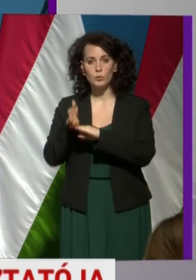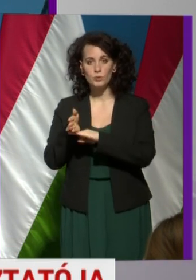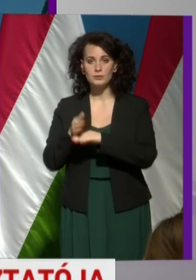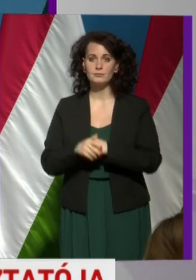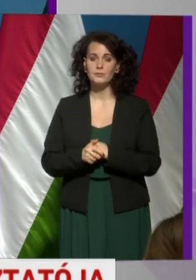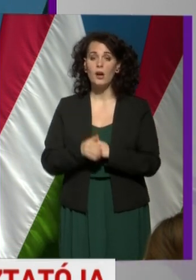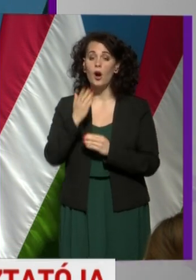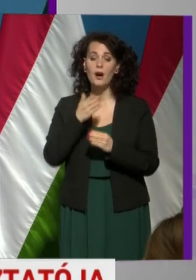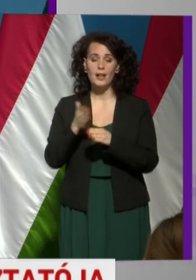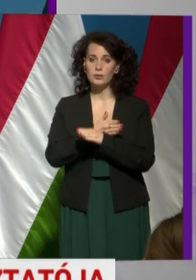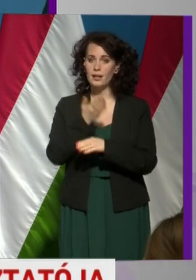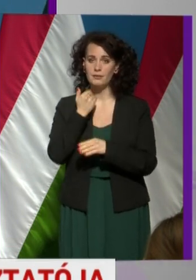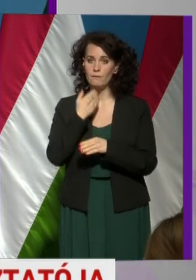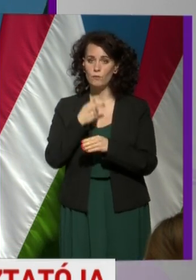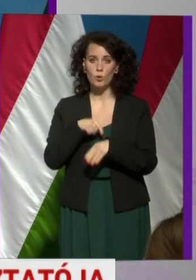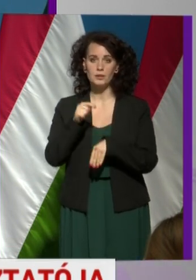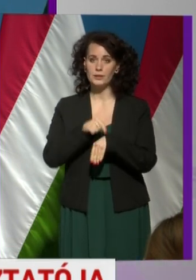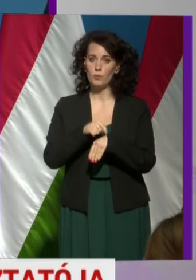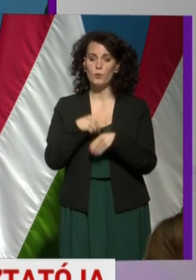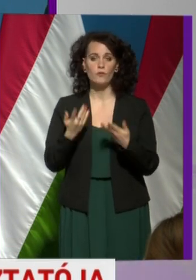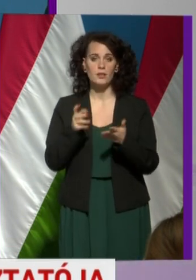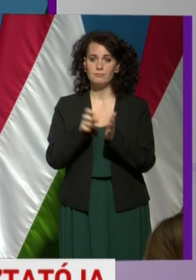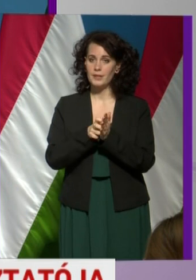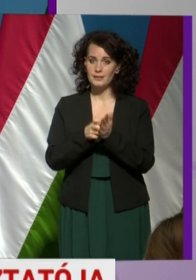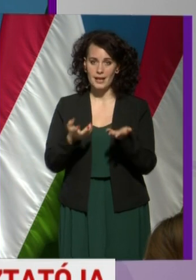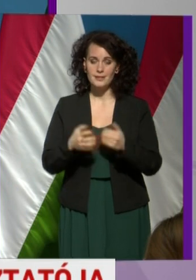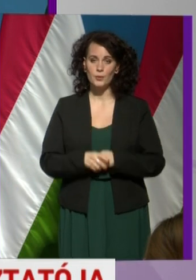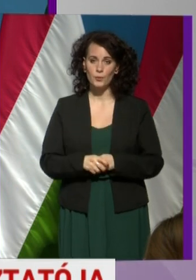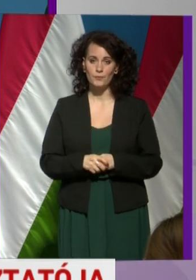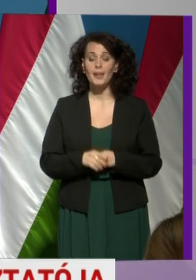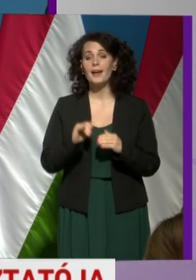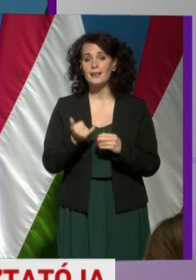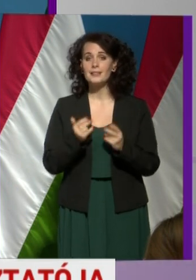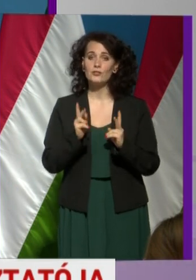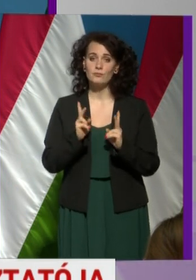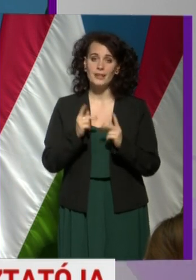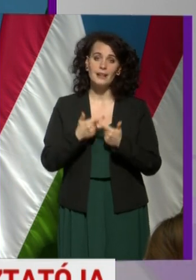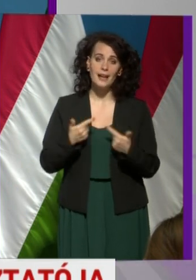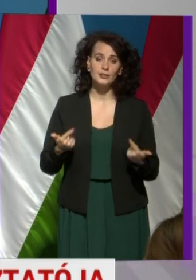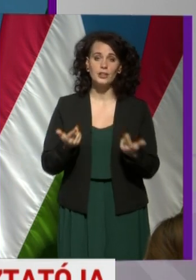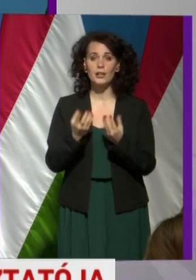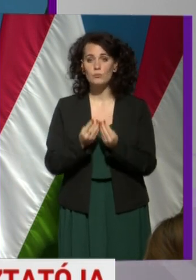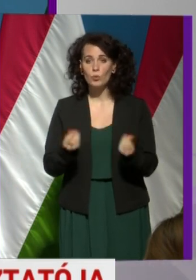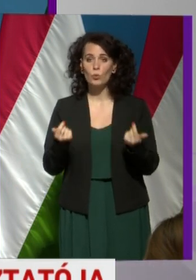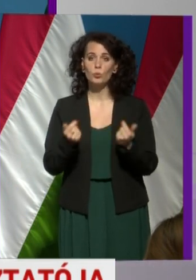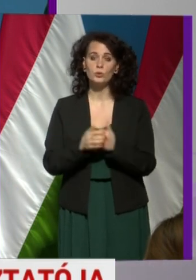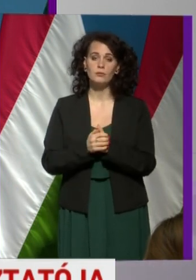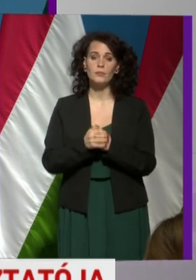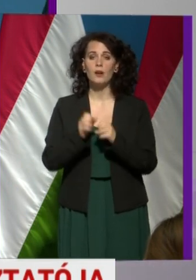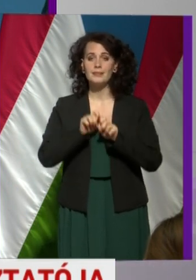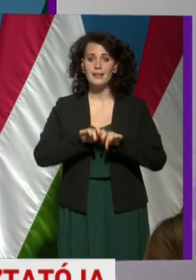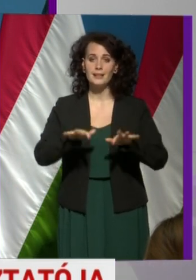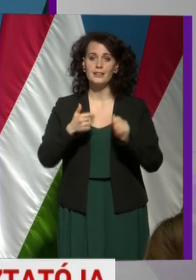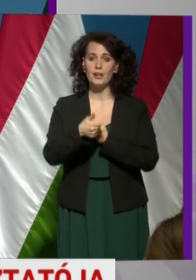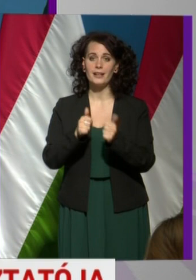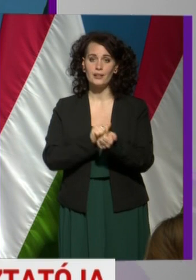előtte nem regisztrálnak és nem kérnek időpontot. Nyilván ez is egyik lehetséges módja a tumultus elkerülésének, a